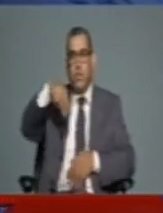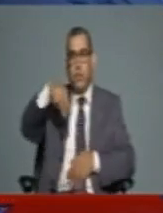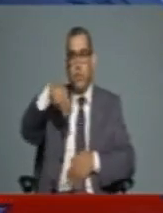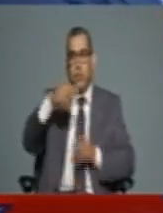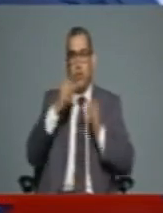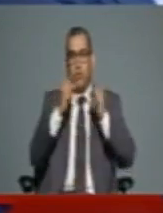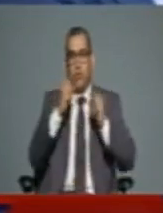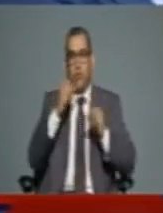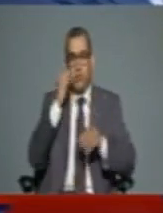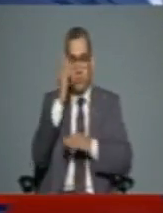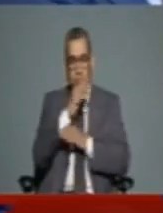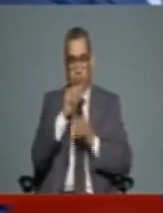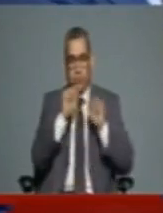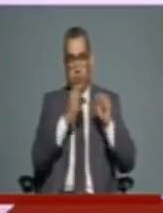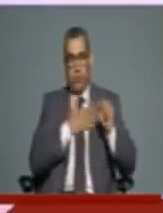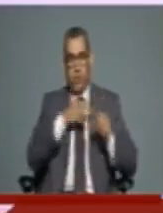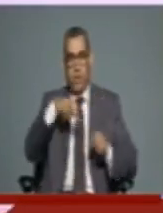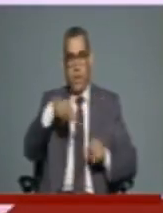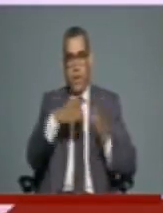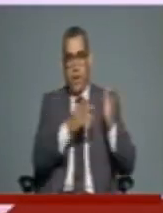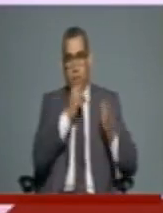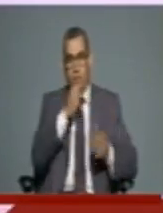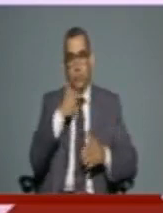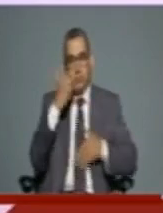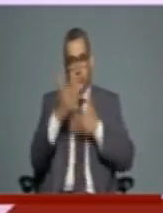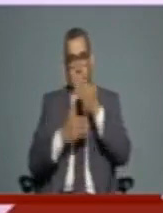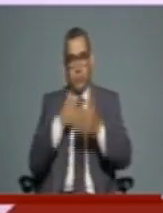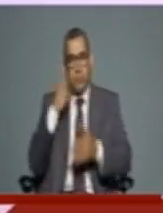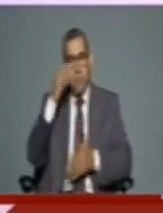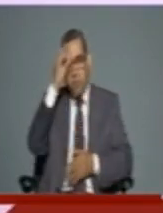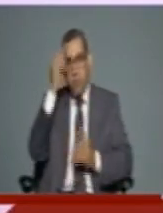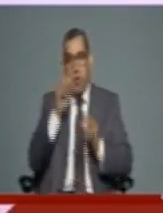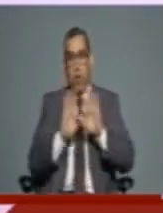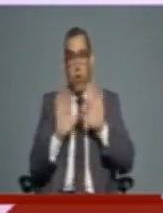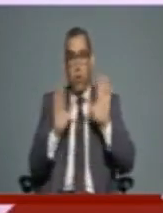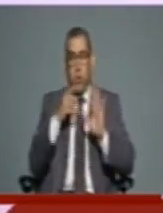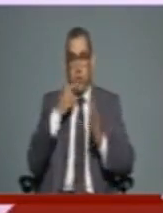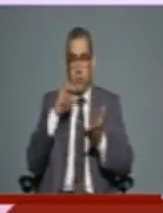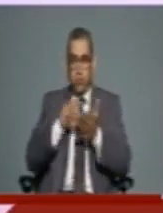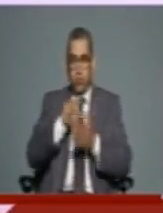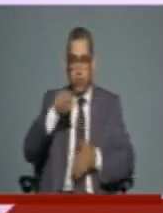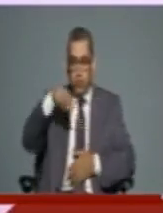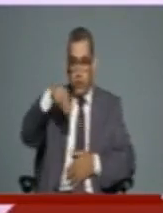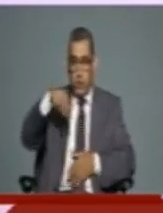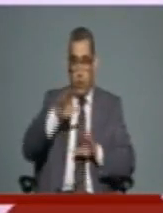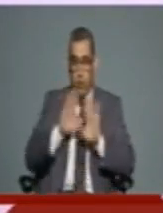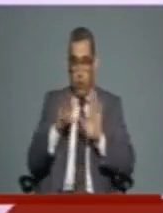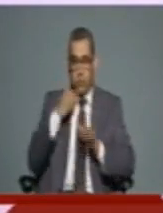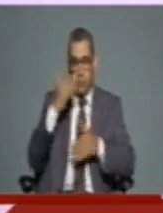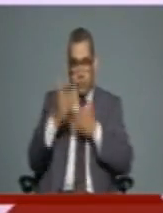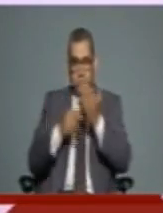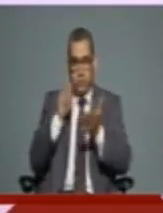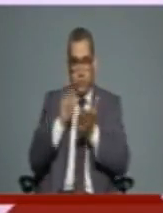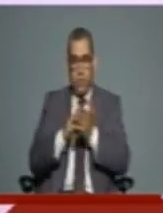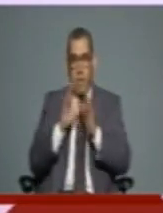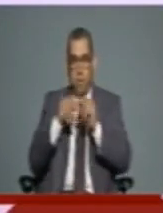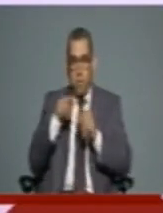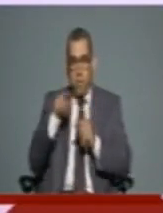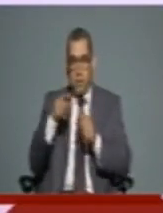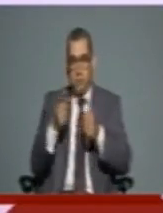استراتيجي. حتى وان لم يكن هنعمل الثمان شهور، هيجعل مصر